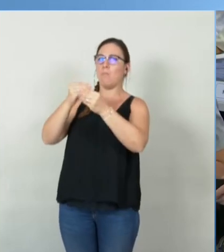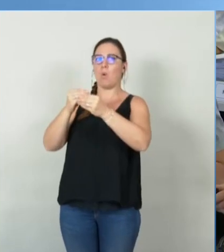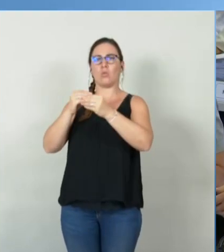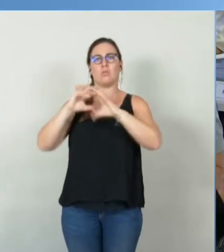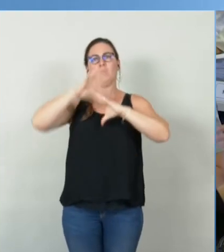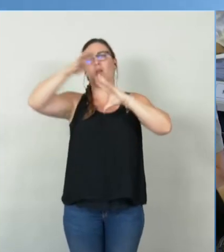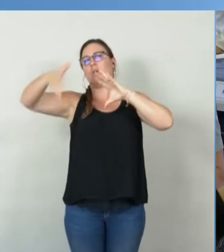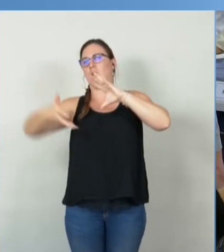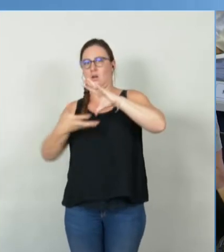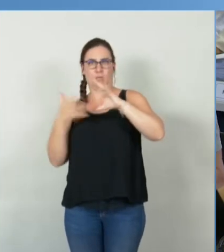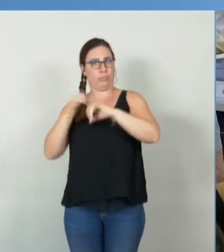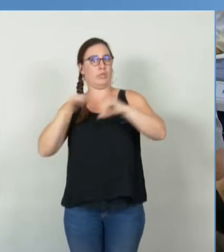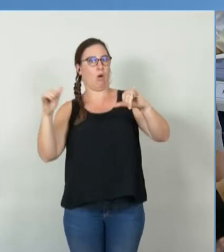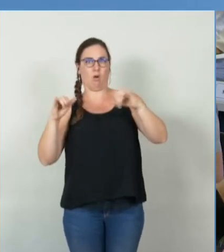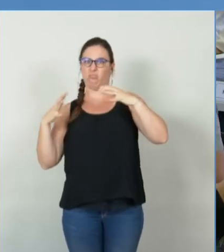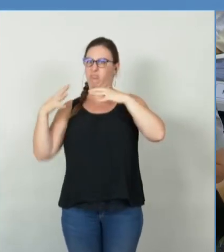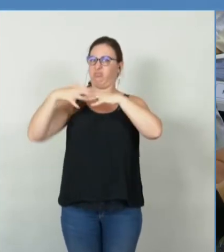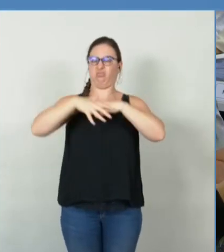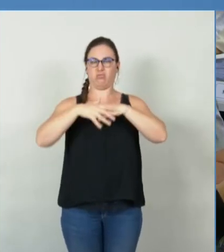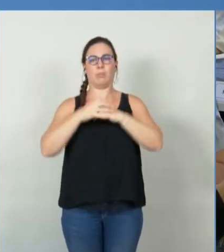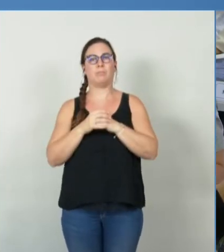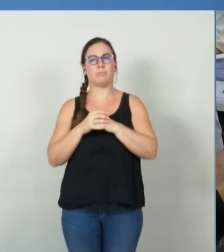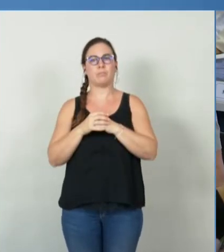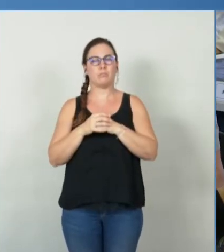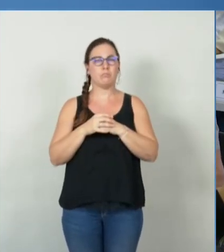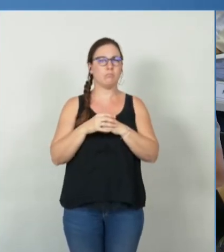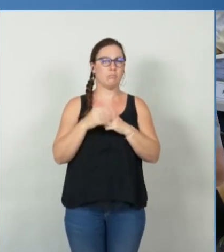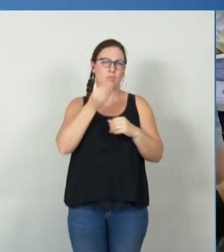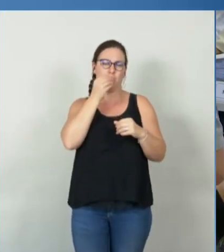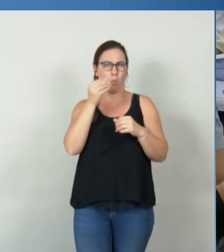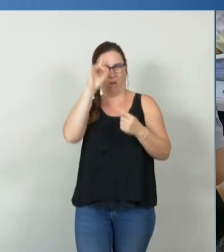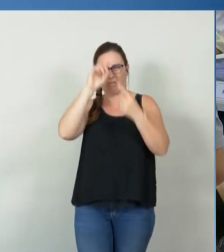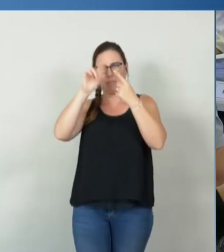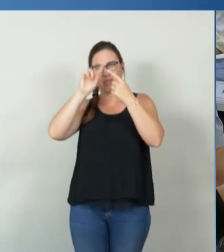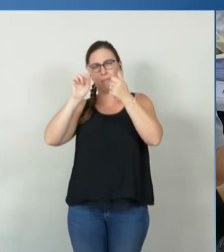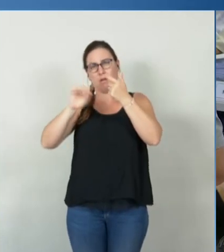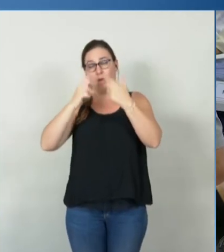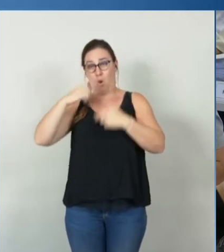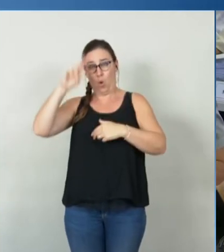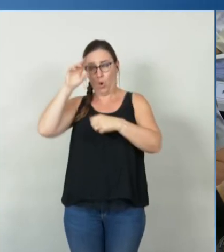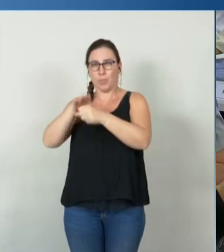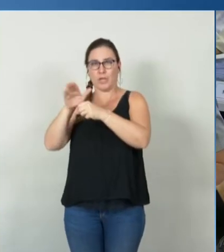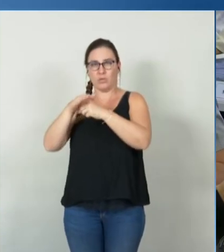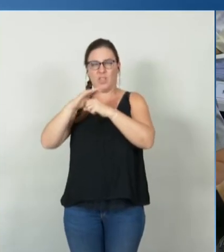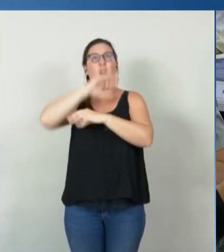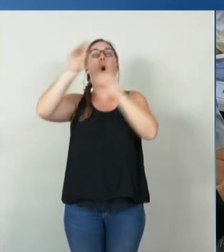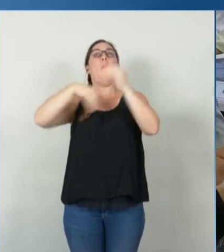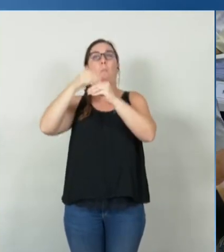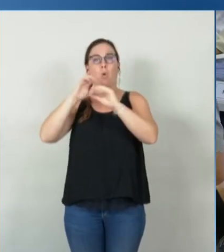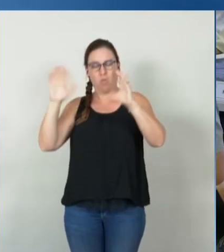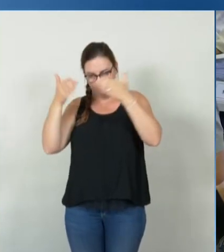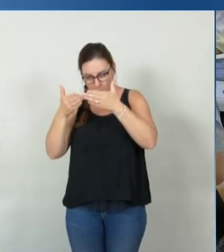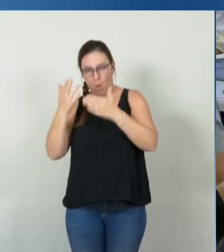mondialisation écrasante on a je crois suffisamment de sujets au niveau européen avec des enjeux aussi de participation